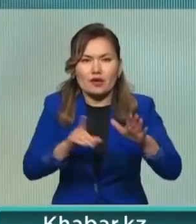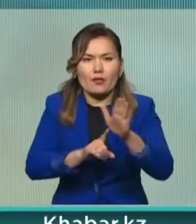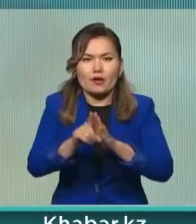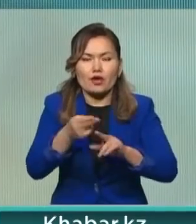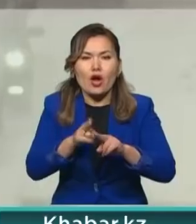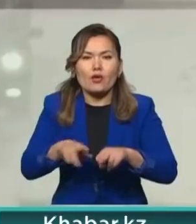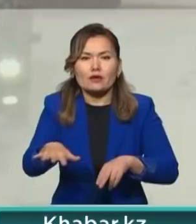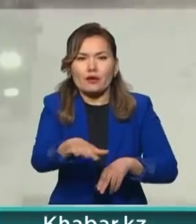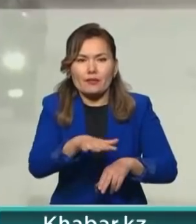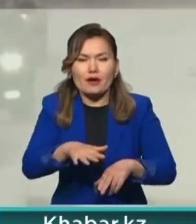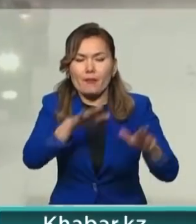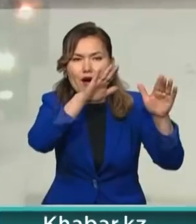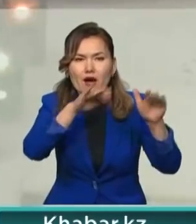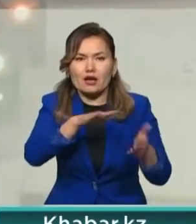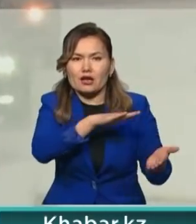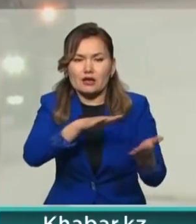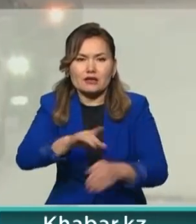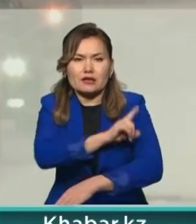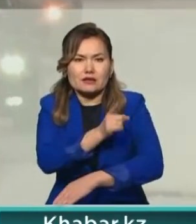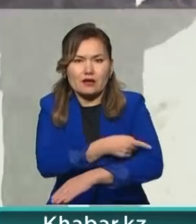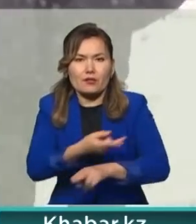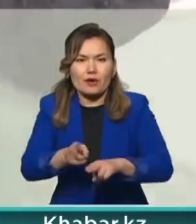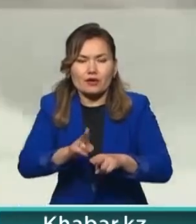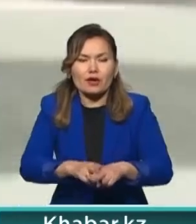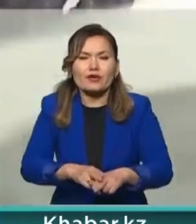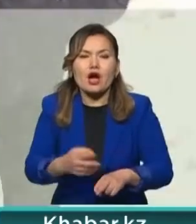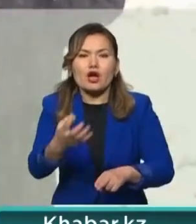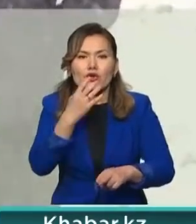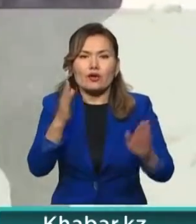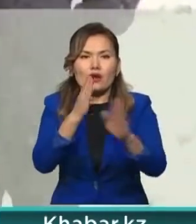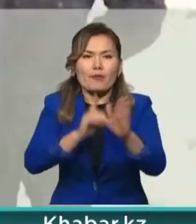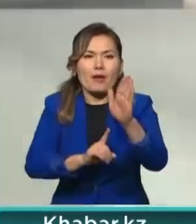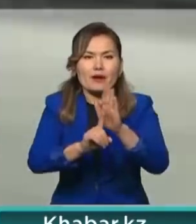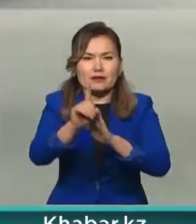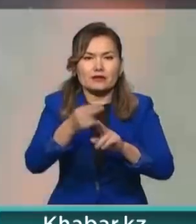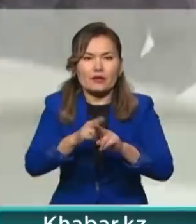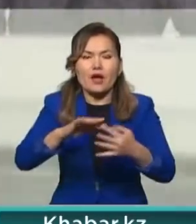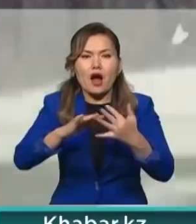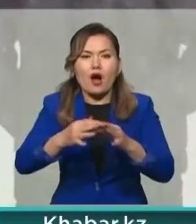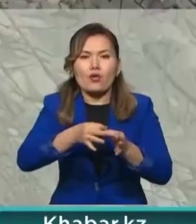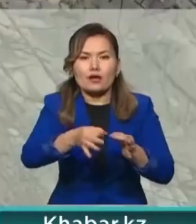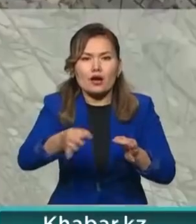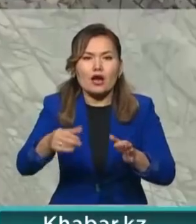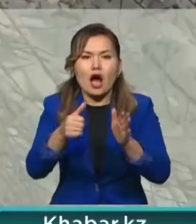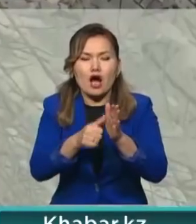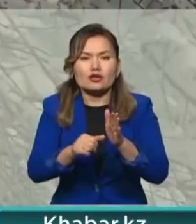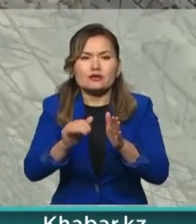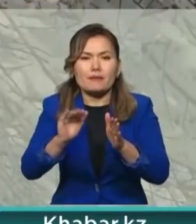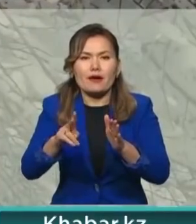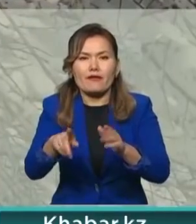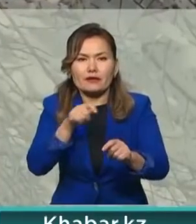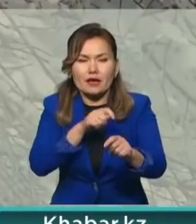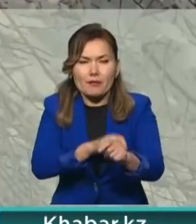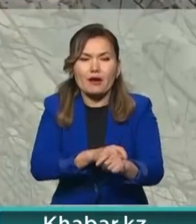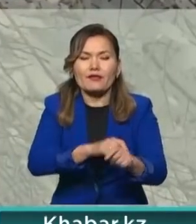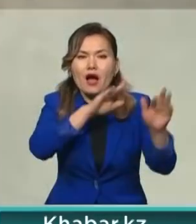Өңірде биыл қар ерекше қалың екені белгілі. Ал күн райы болса, жылынып келет, ауыл аймақтан 600 мың текше метрден астам